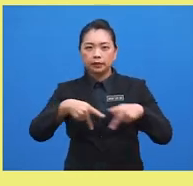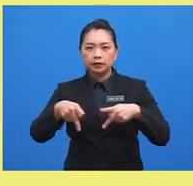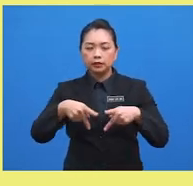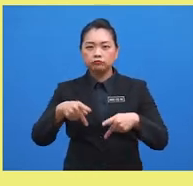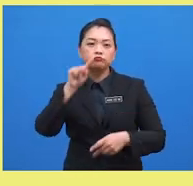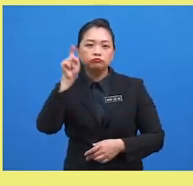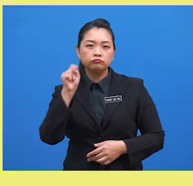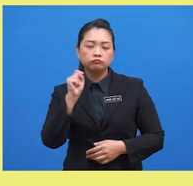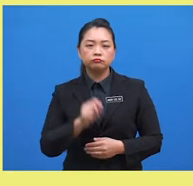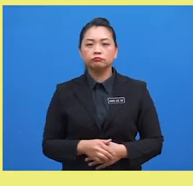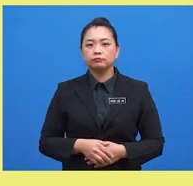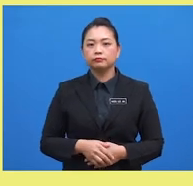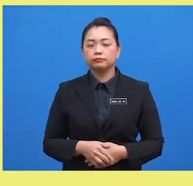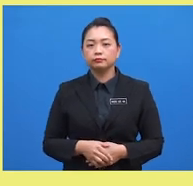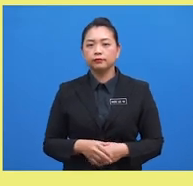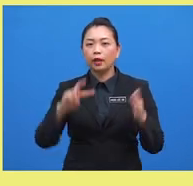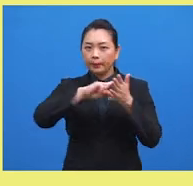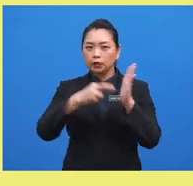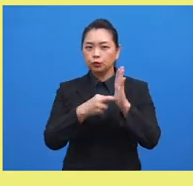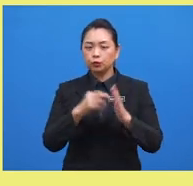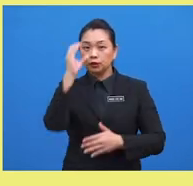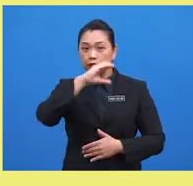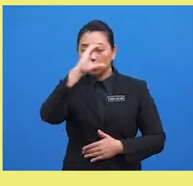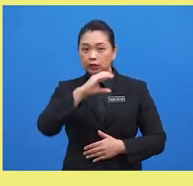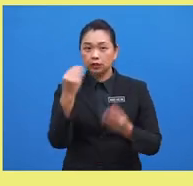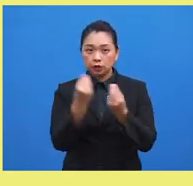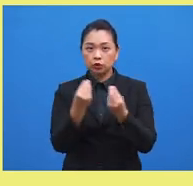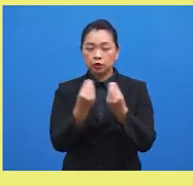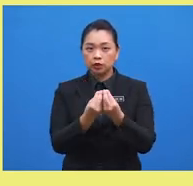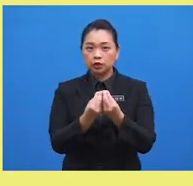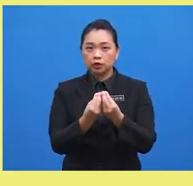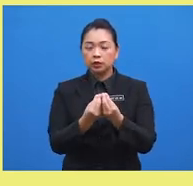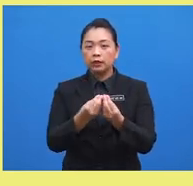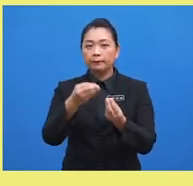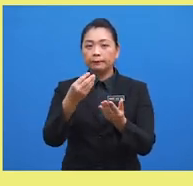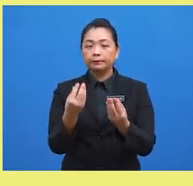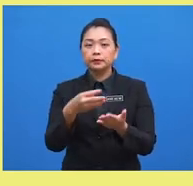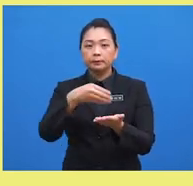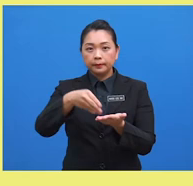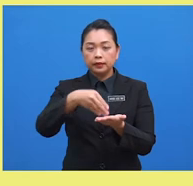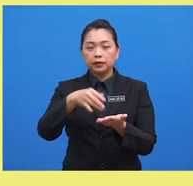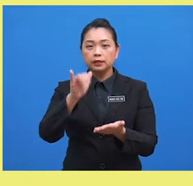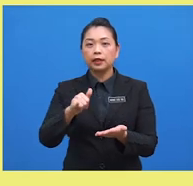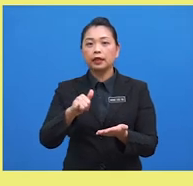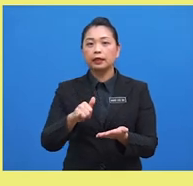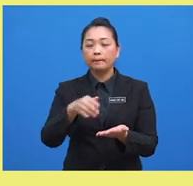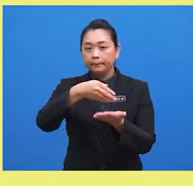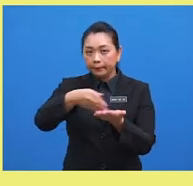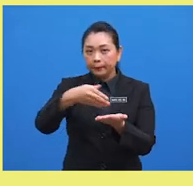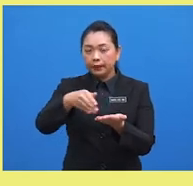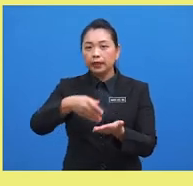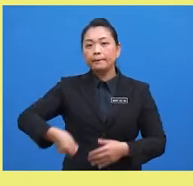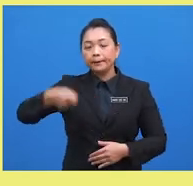plastik. Maksudnya, mencari bilangan yang membeli beg guna